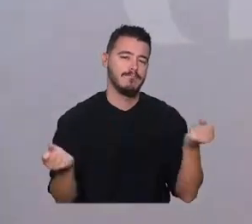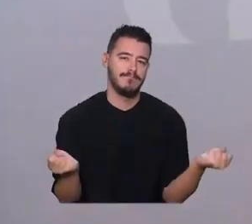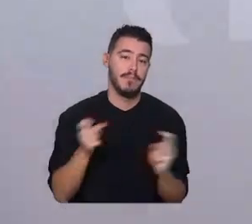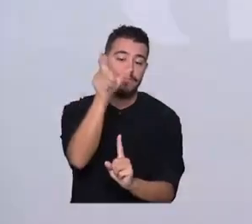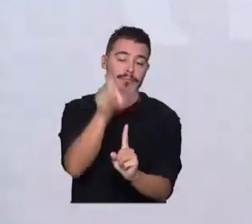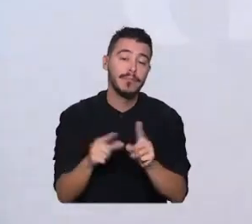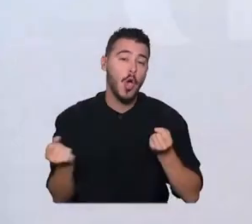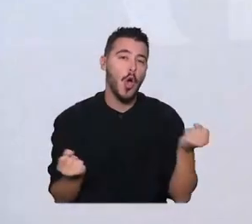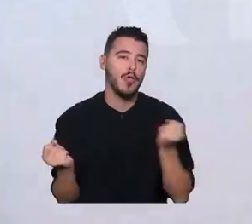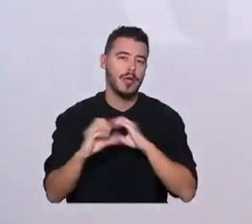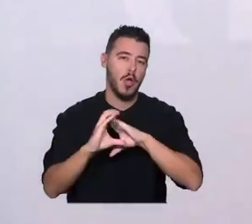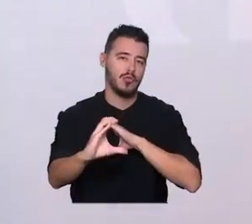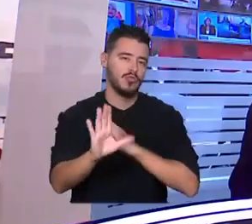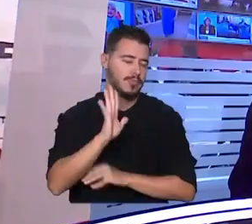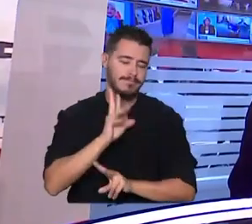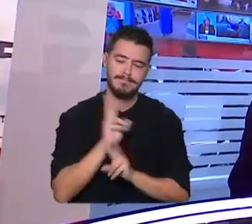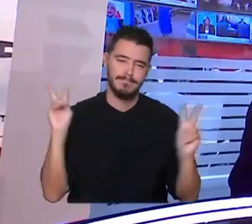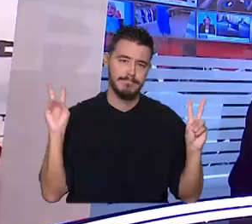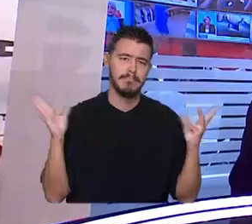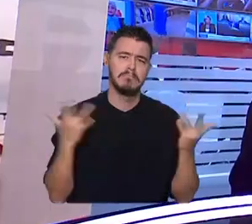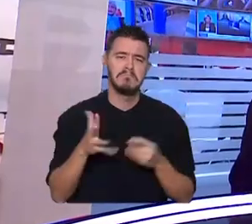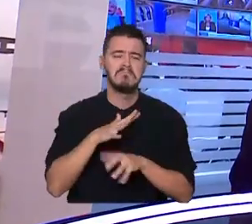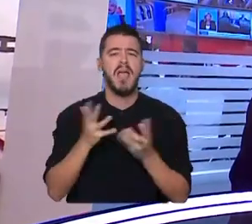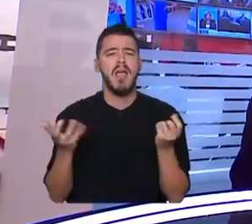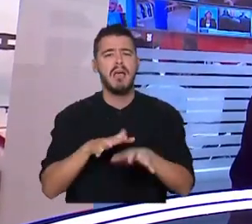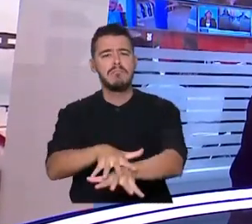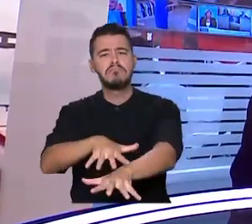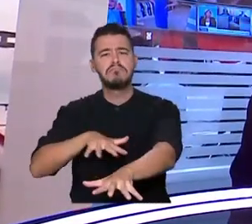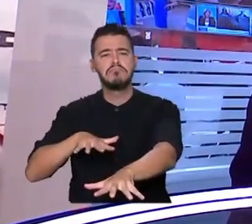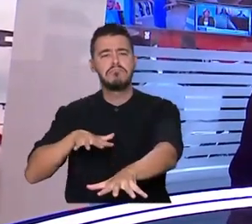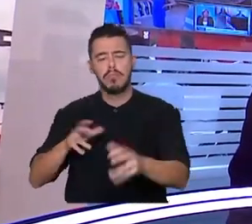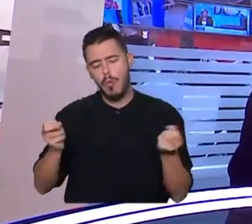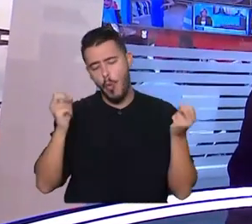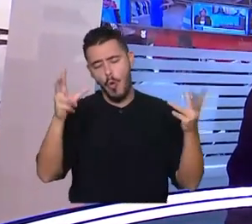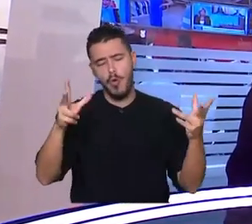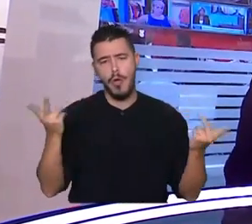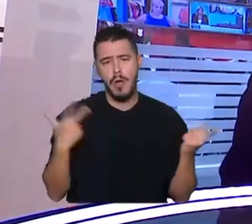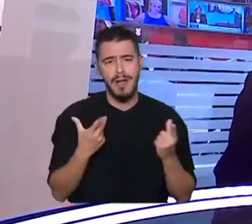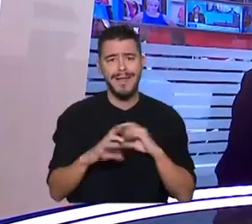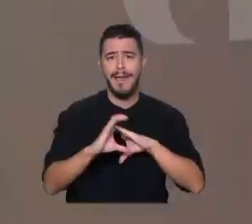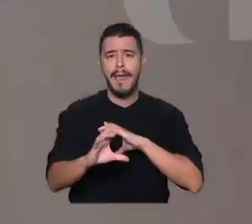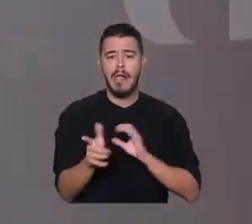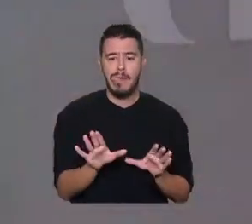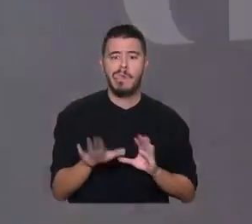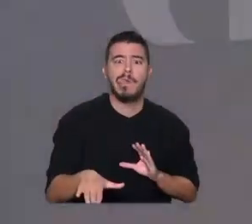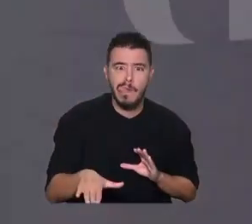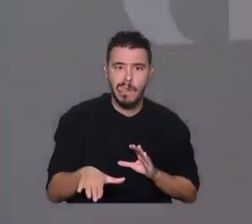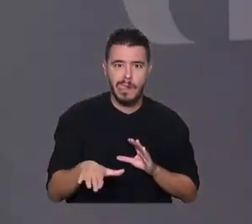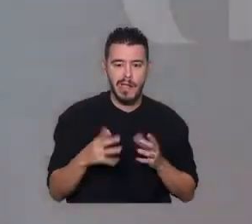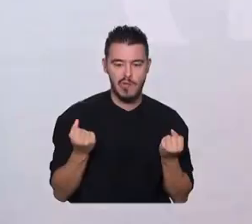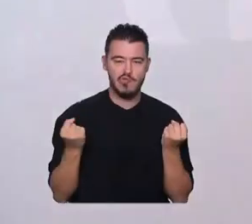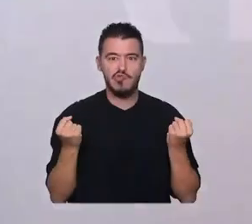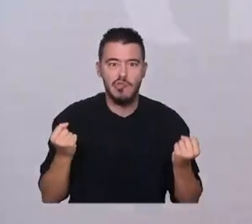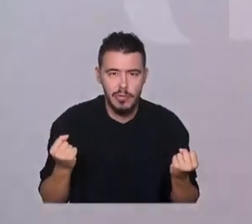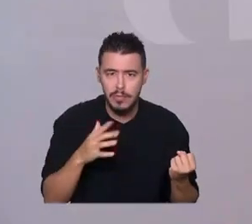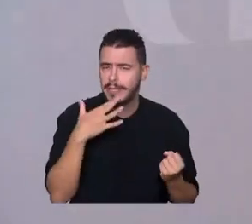Ξεκάθαρα πράγματα. Η κίνηση είναι κίνηση. Αν δεν είναι ο δρόμος καθαρός